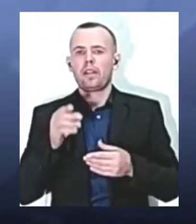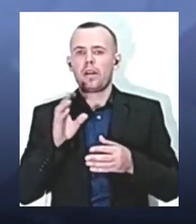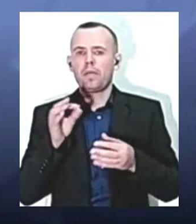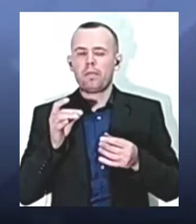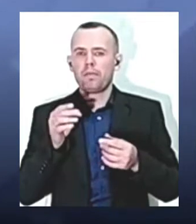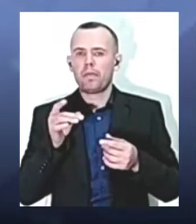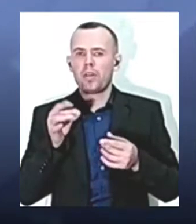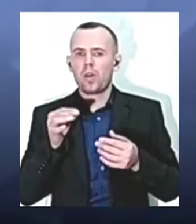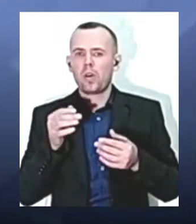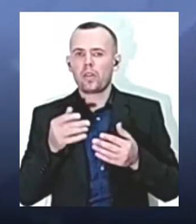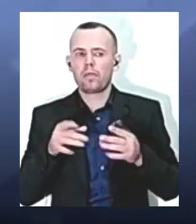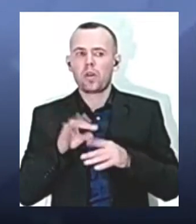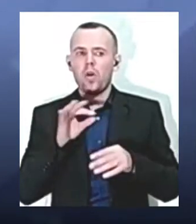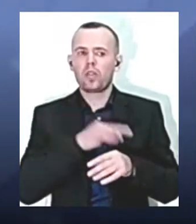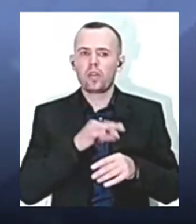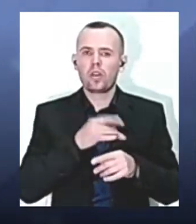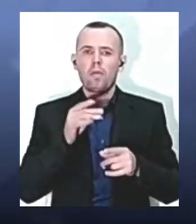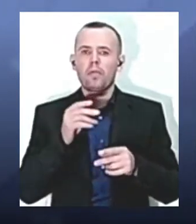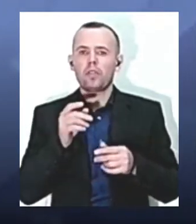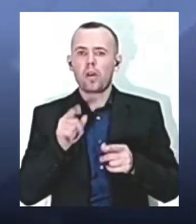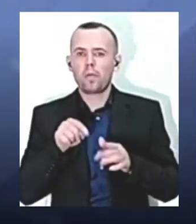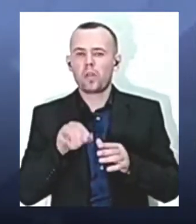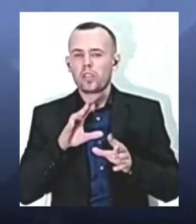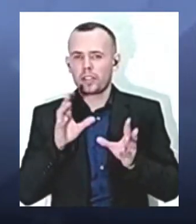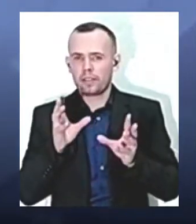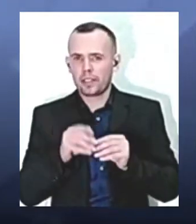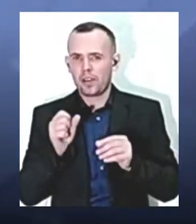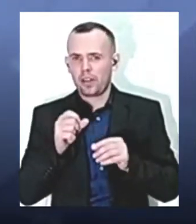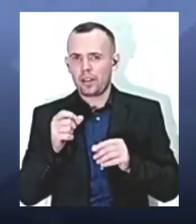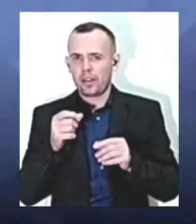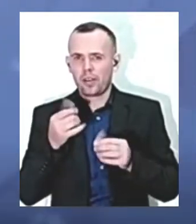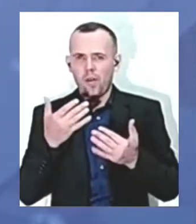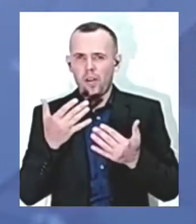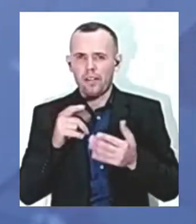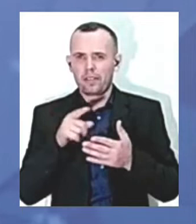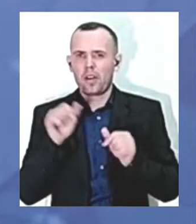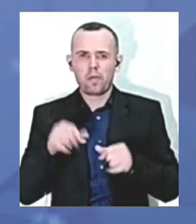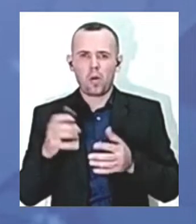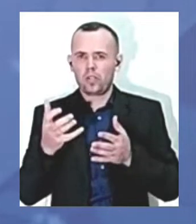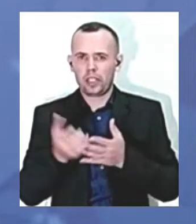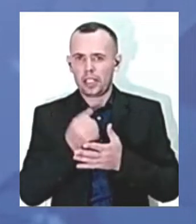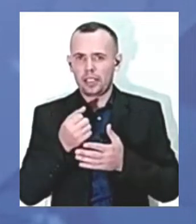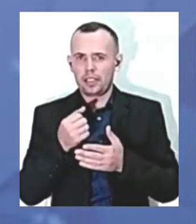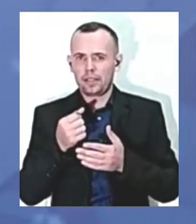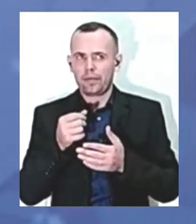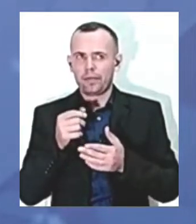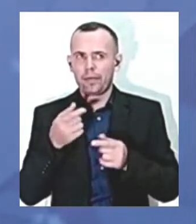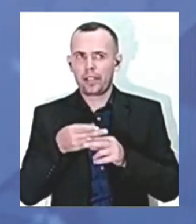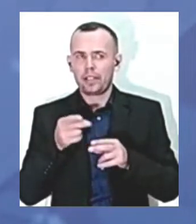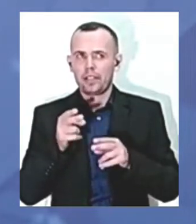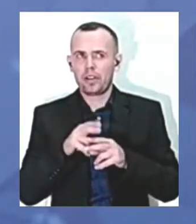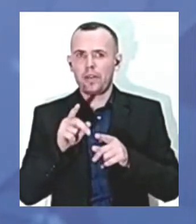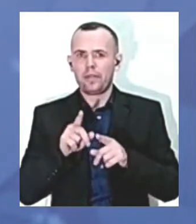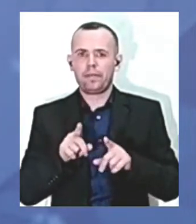доходу. Тобто це не прості 2000 респондентів, які можна знайти в парку. Це ті 2000 респондентів, які